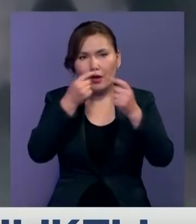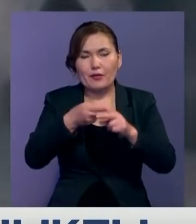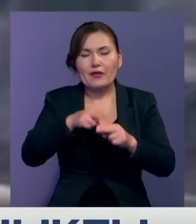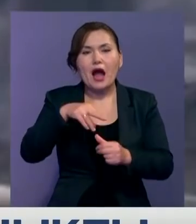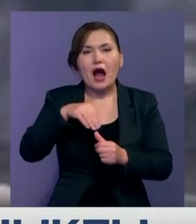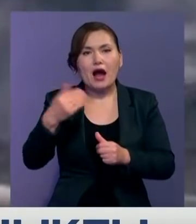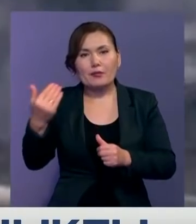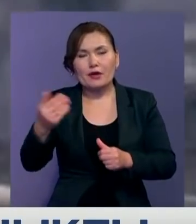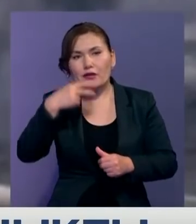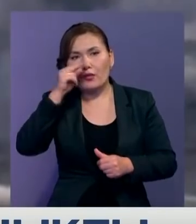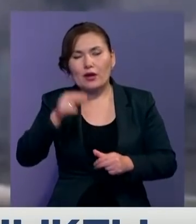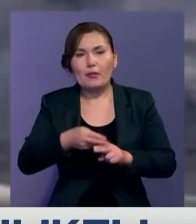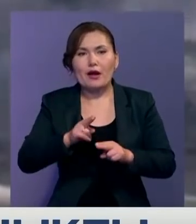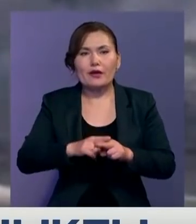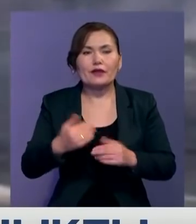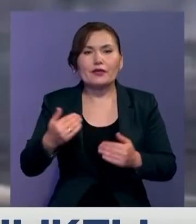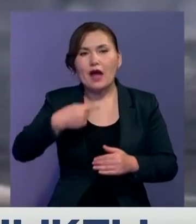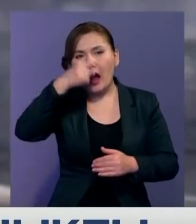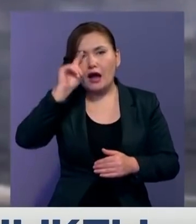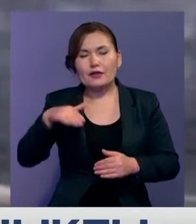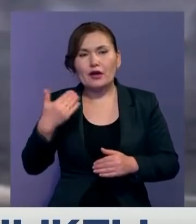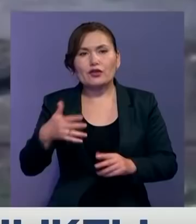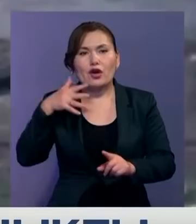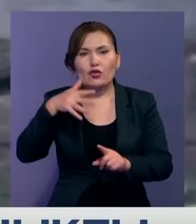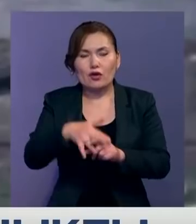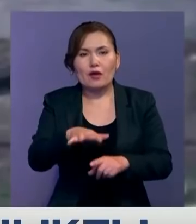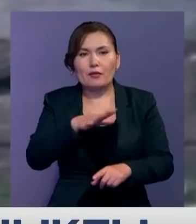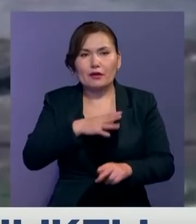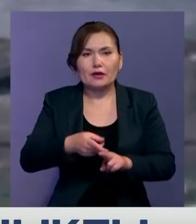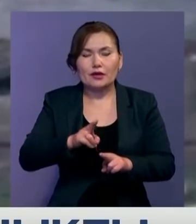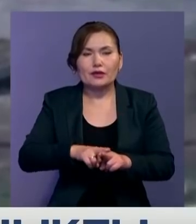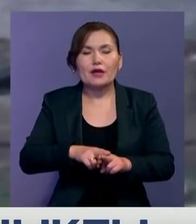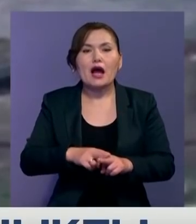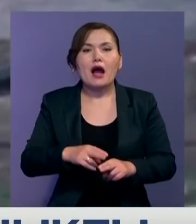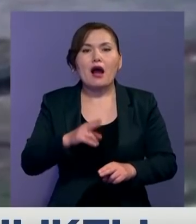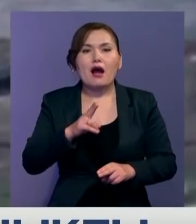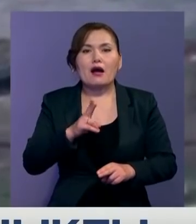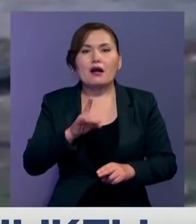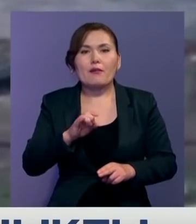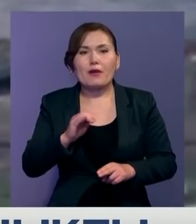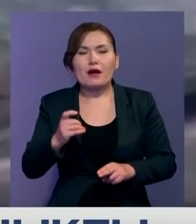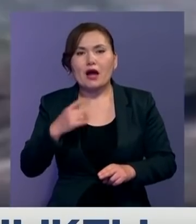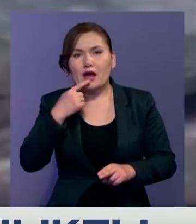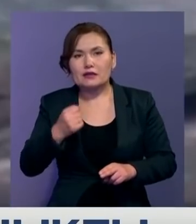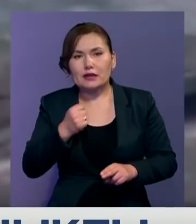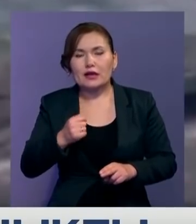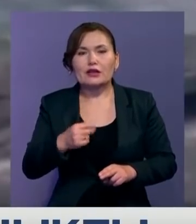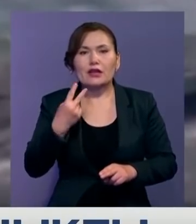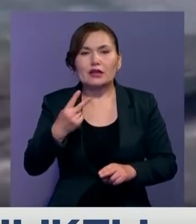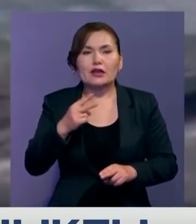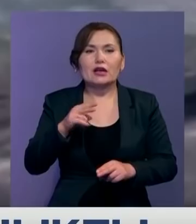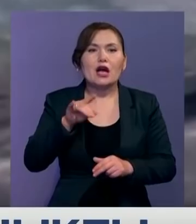бастаған. Армения билігі Қарабақ Әзербайжан жағынан шабуылға ұшырағанын айтады. Тойтарыс берген Қарабақ әскері екі тікұшақ пен